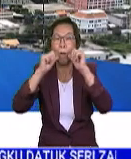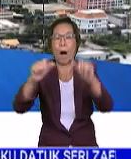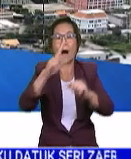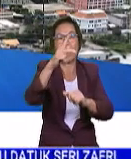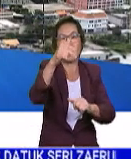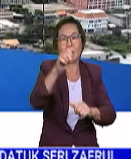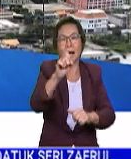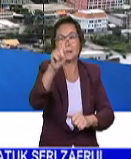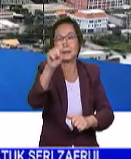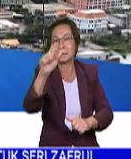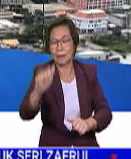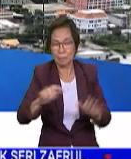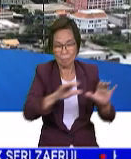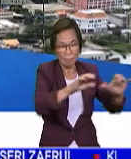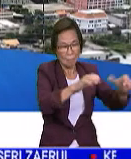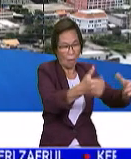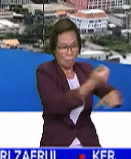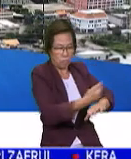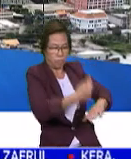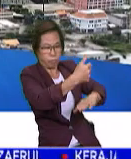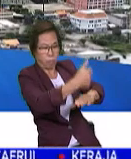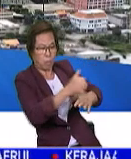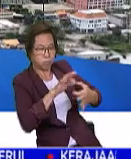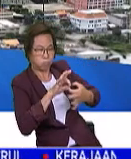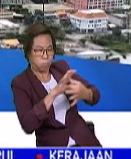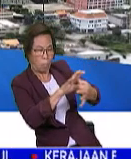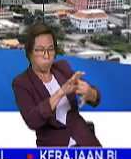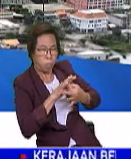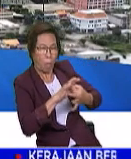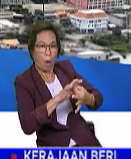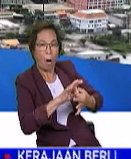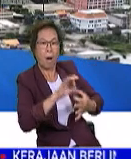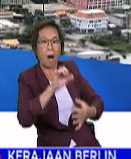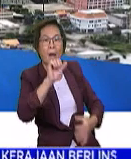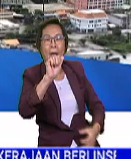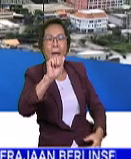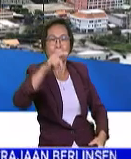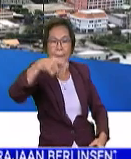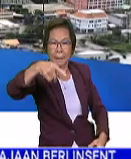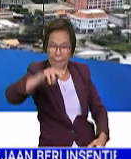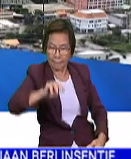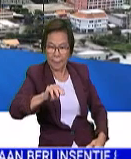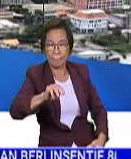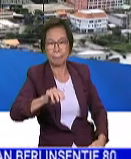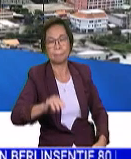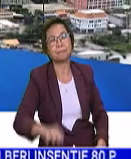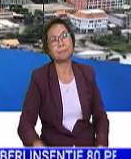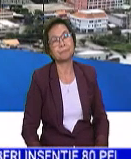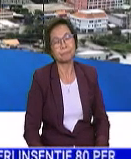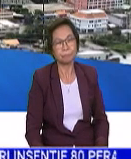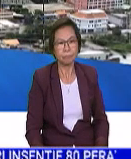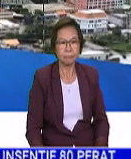kaspa pasukan itu ditubuhkan dengan kerjasama angkatan pertahanan awan malays